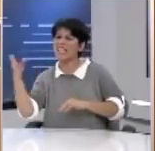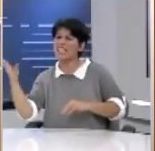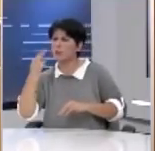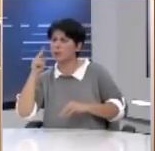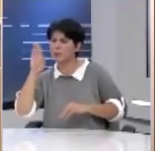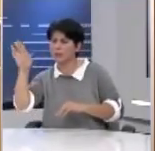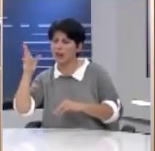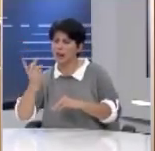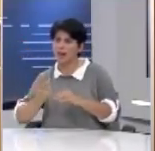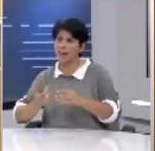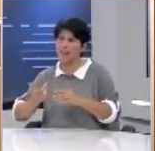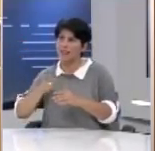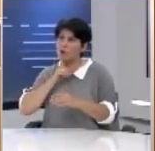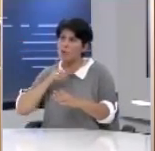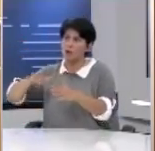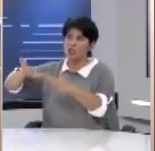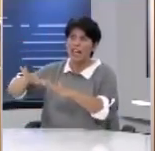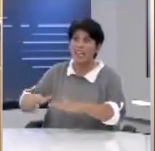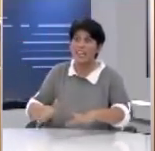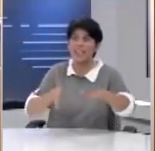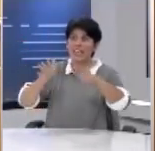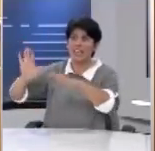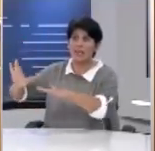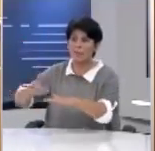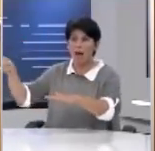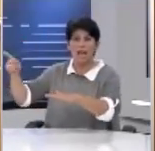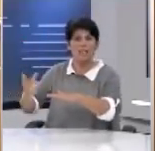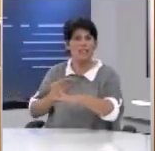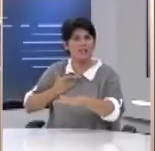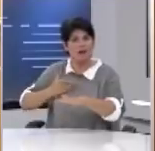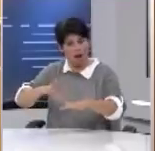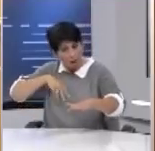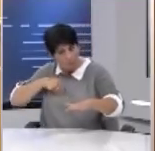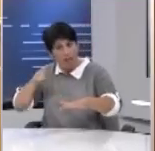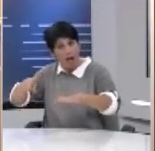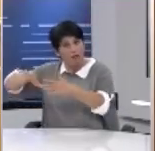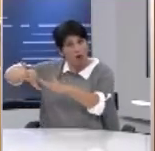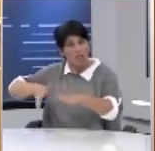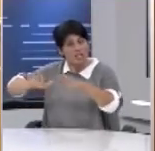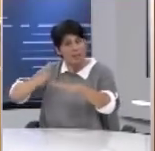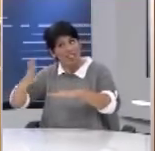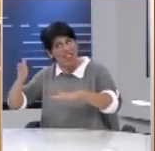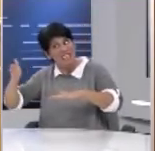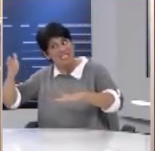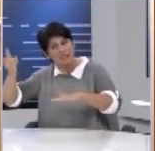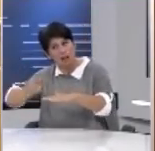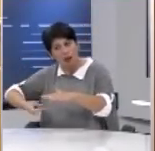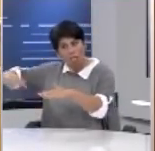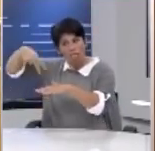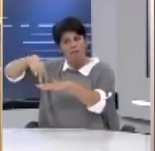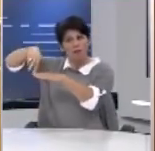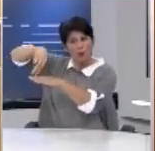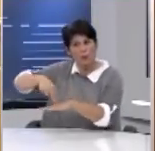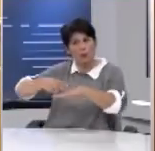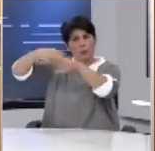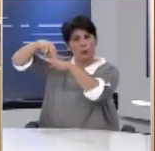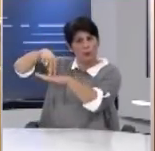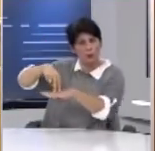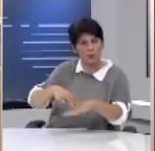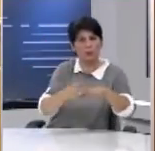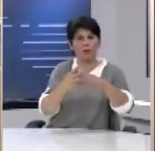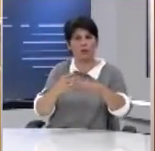Έχει πολύ μεγάλες διαστάσεις και δημιουργεί και προϋποθέσεις να βρεθούν και κοντά σε κυβερνήσεις οι εκπρόσωποι αυτού του